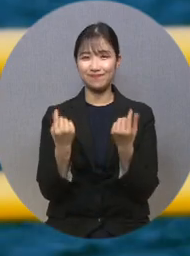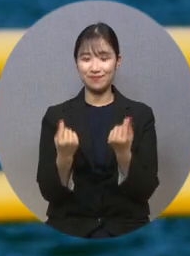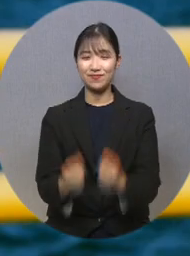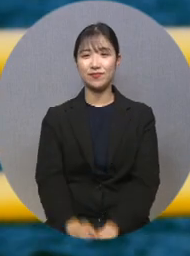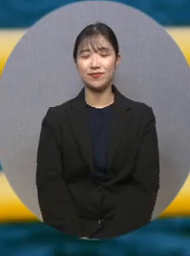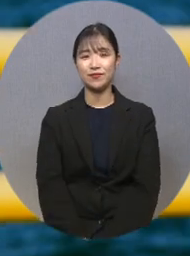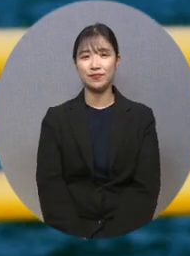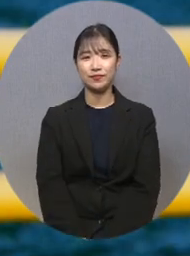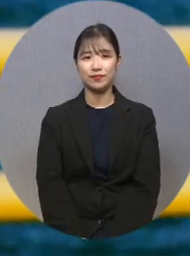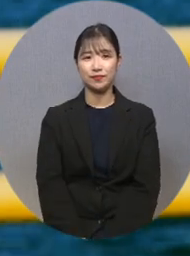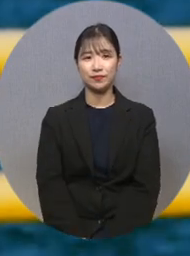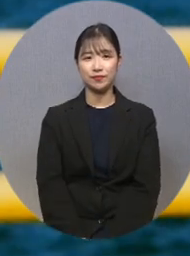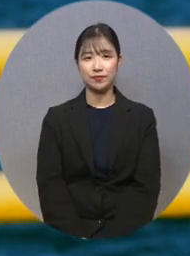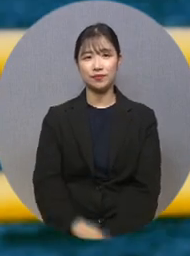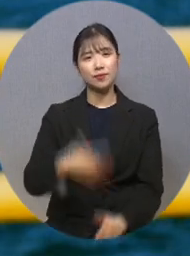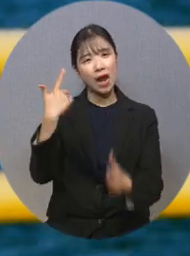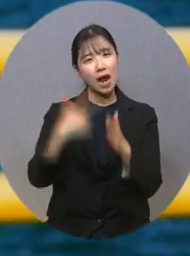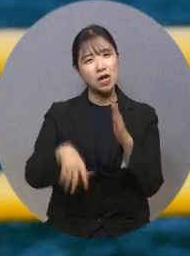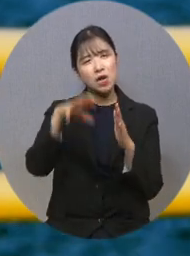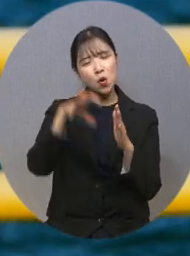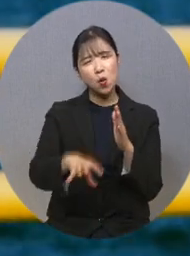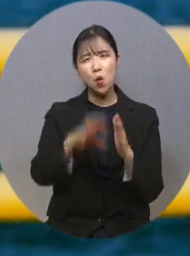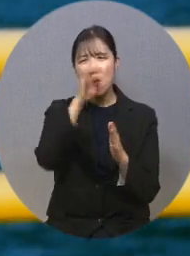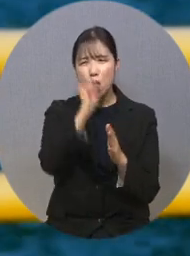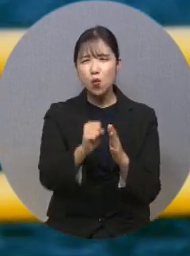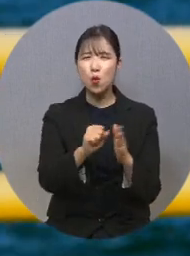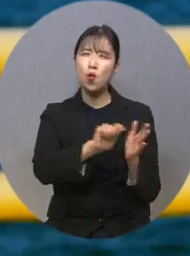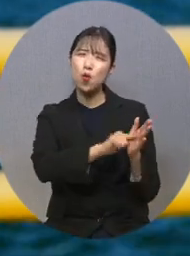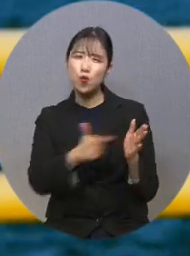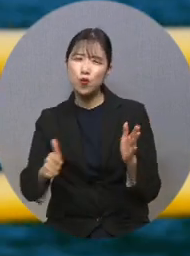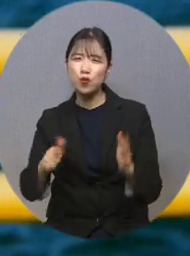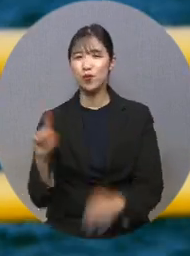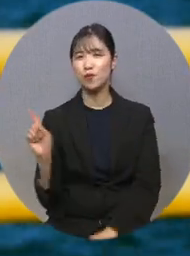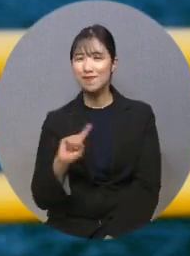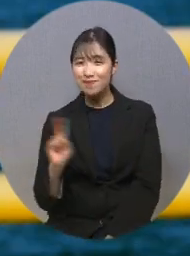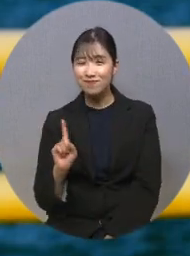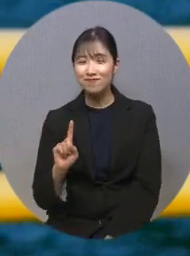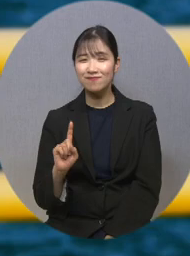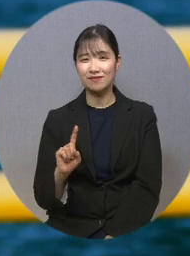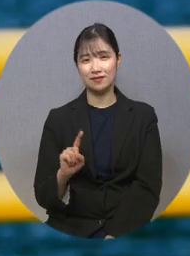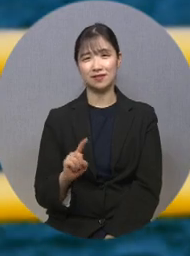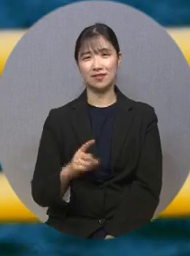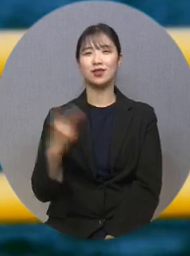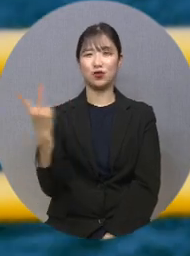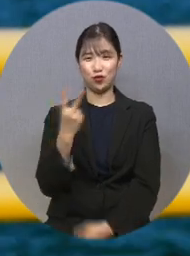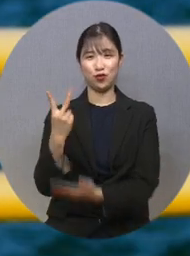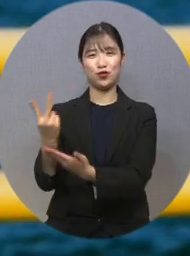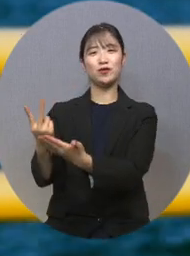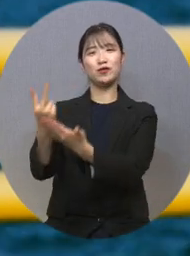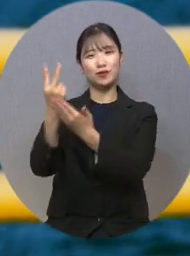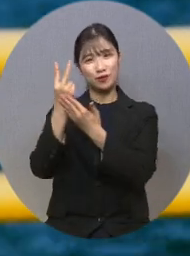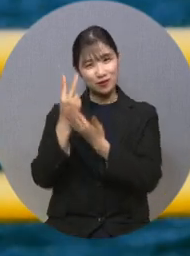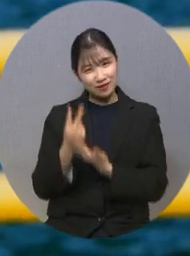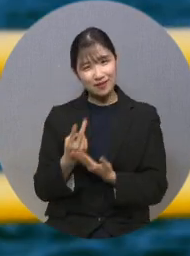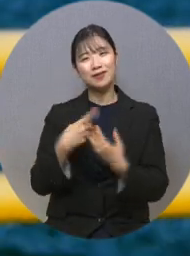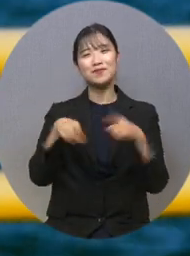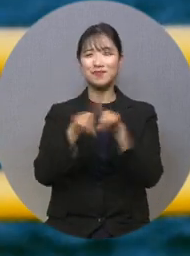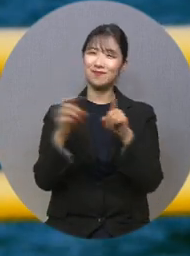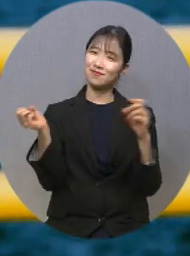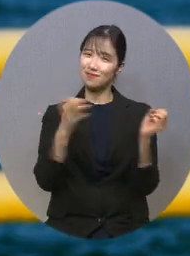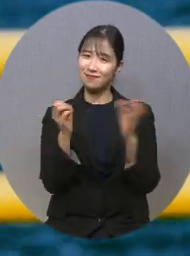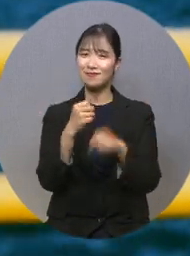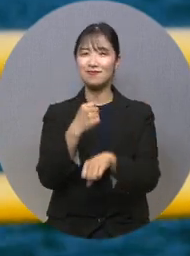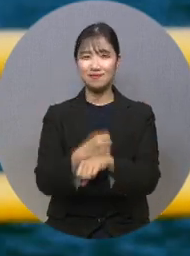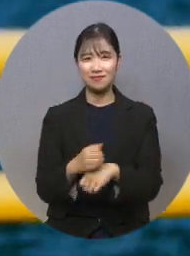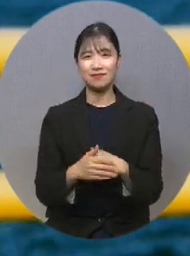전라남도 강진입니다. 자, 강진에는 과연 어떤 맛난 먹거리들이 있을지 두 분 모시고 네 이야기 나눠보도록